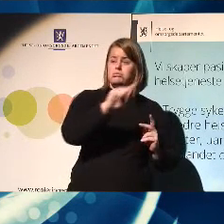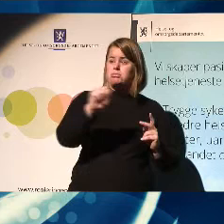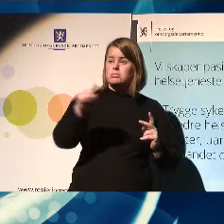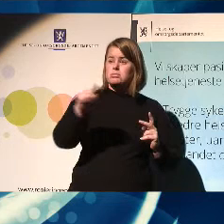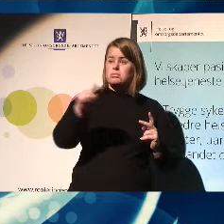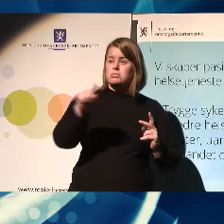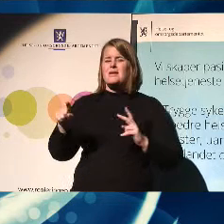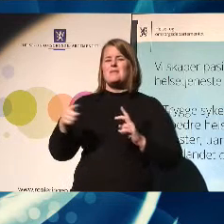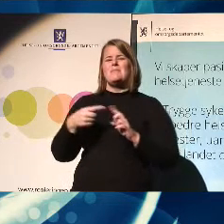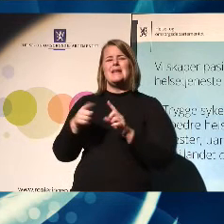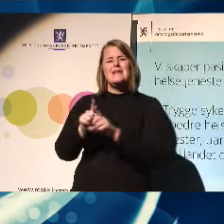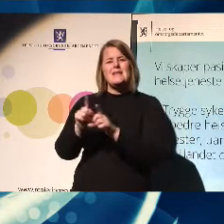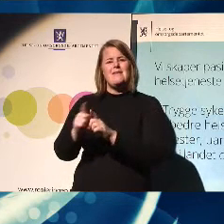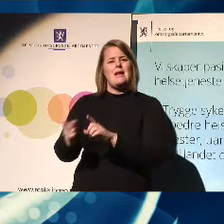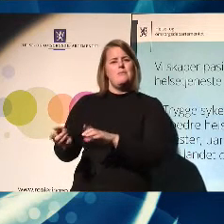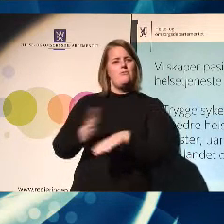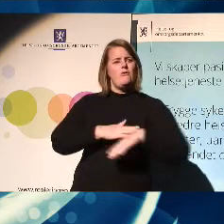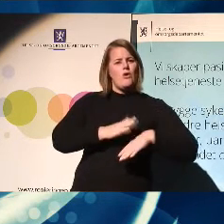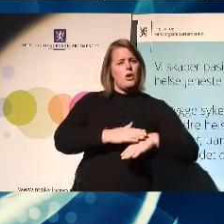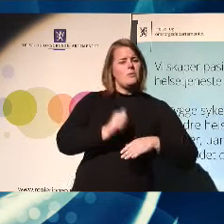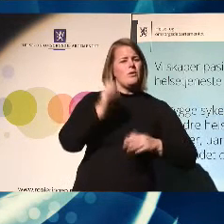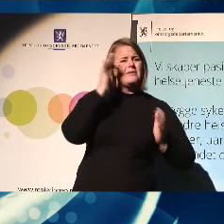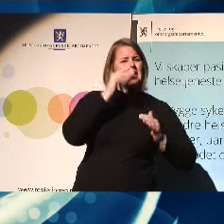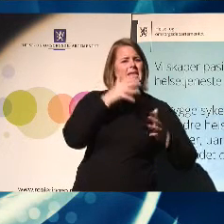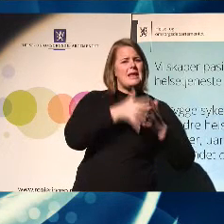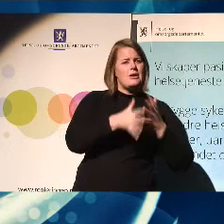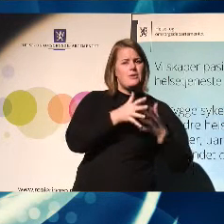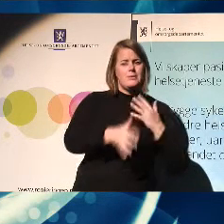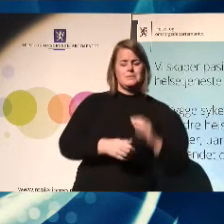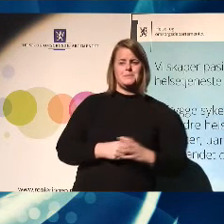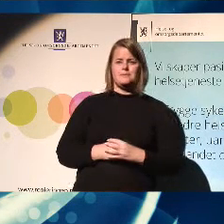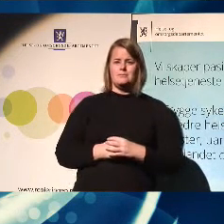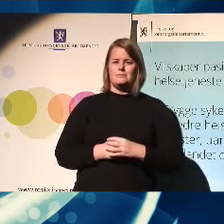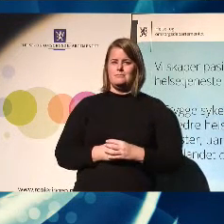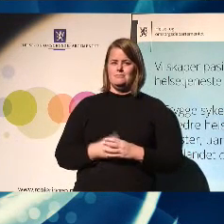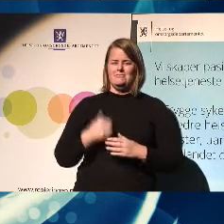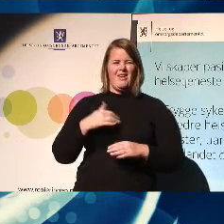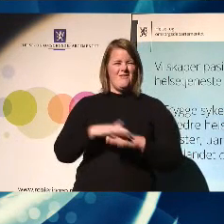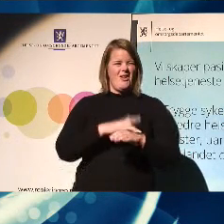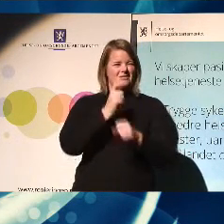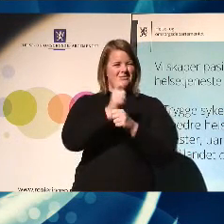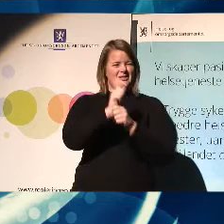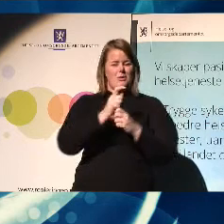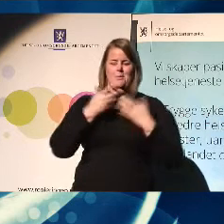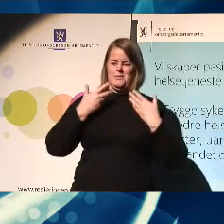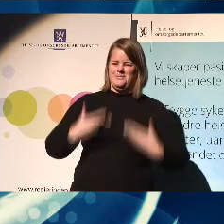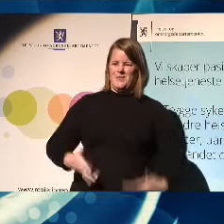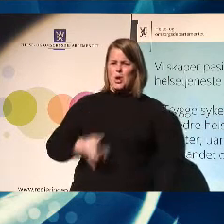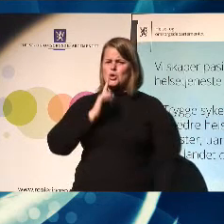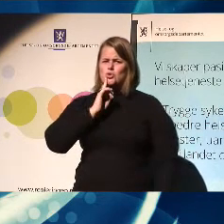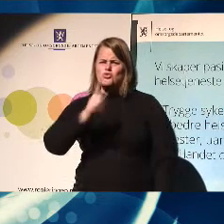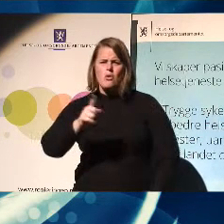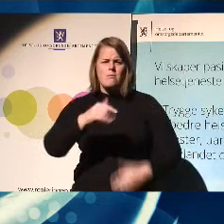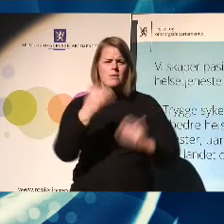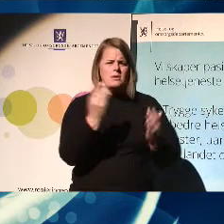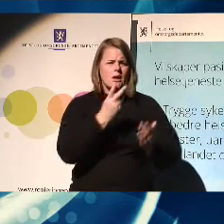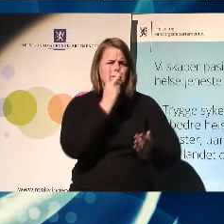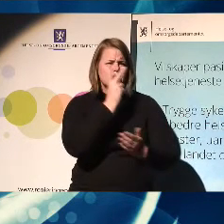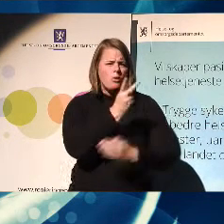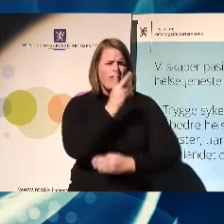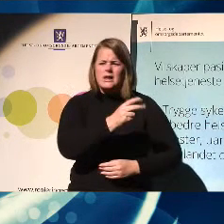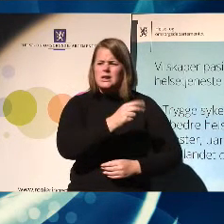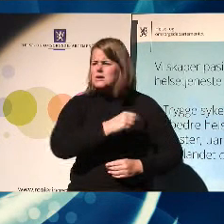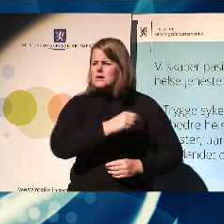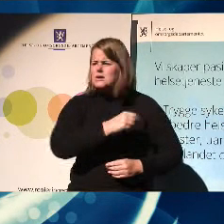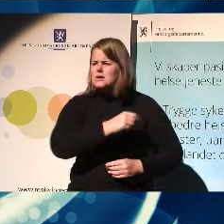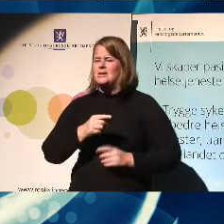igjennom. Jeg føler jo noen ganger at jeg går rundt som en sånn dommedagsprofet og jobber veldig med hvordan jeg skal